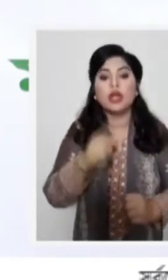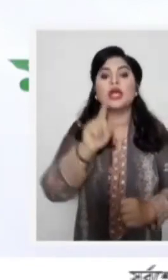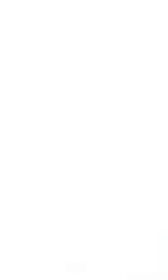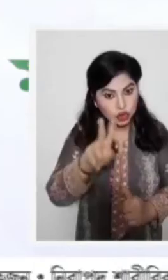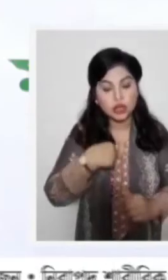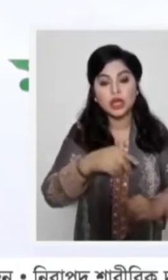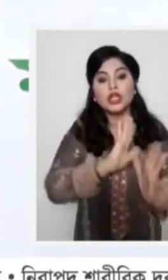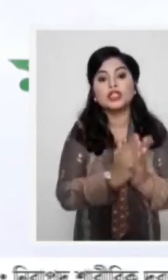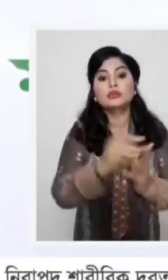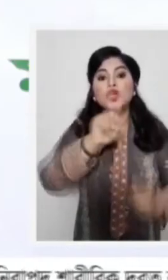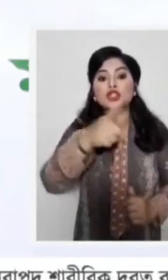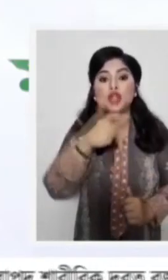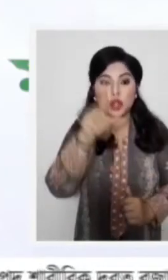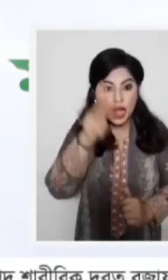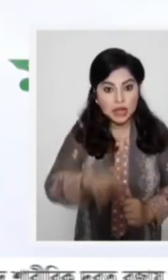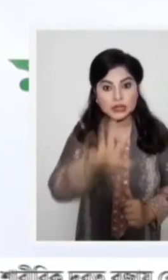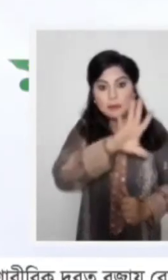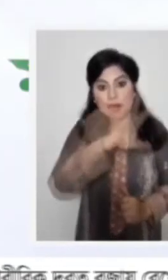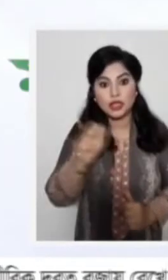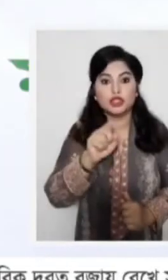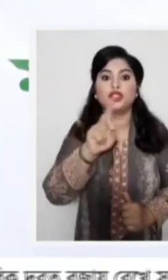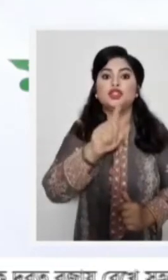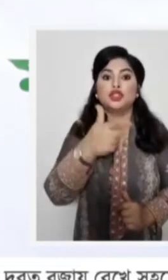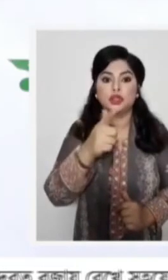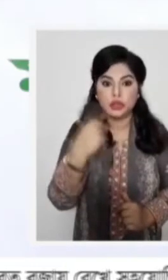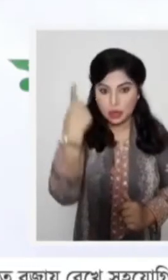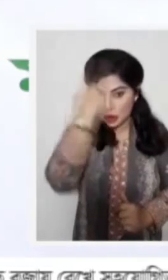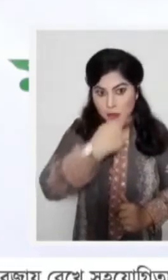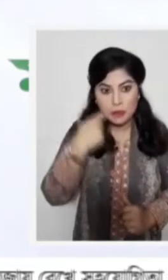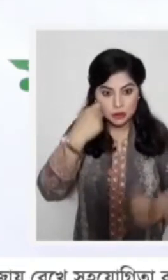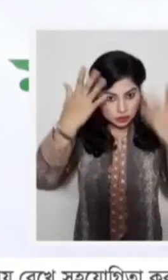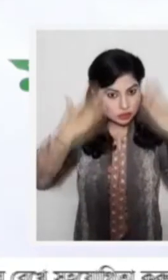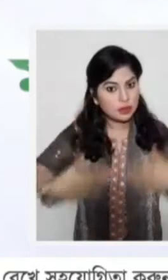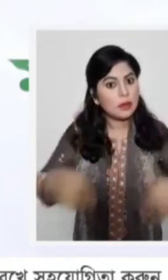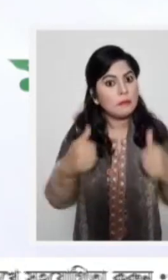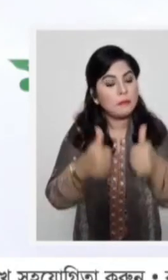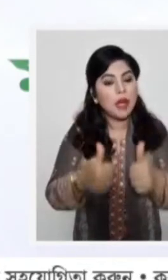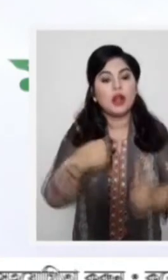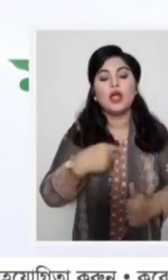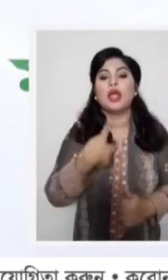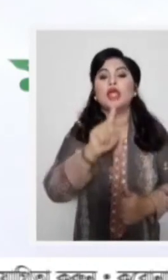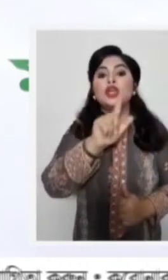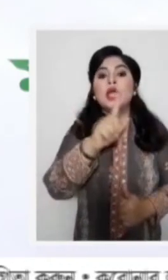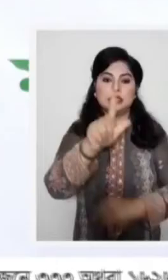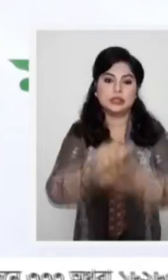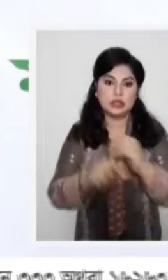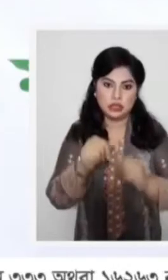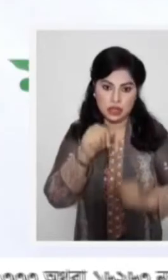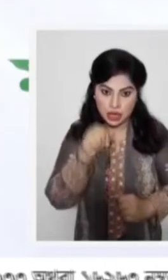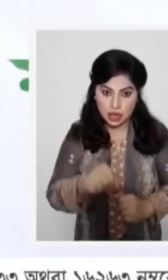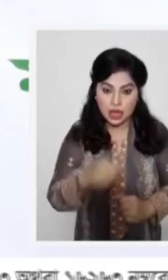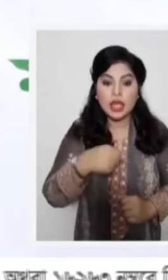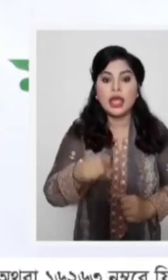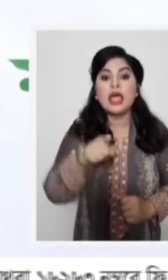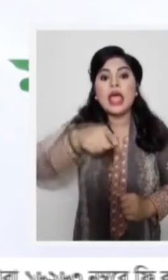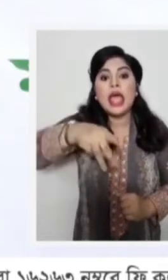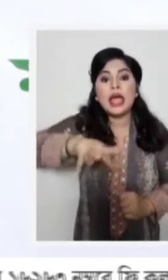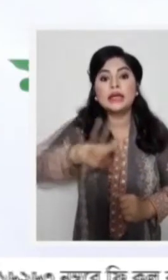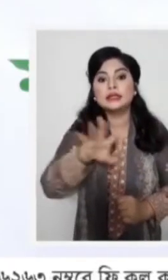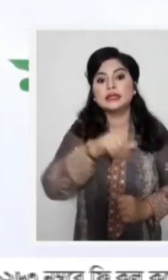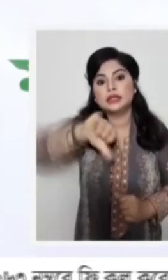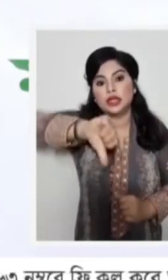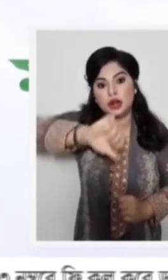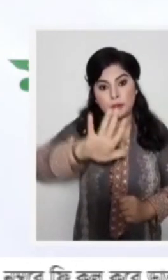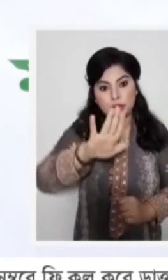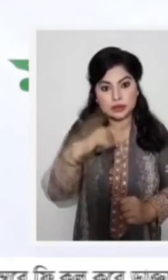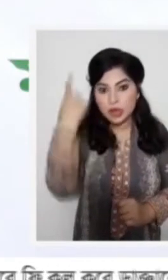৩৪৭১ জন। গত ২৪ ঘন্টায় সুস্থ হয়েছেন ৫০২ জন। এ পর্যন্ত সুস্থ ১৭২৫৯ জন। গত ২৪ ঘন্টায় মৃত্যুবরণ